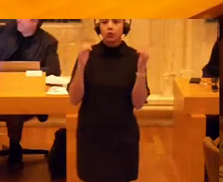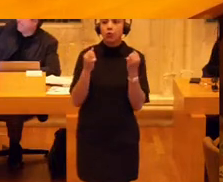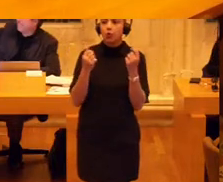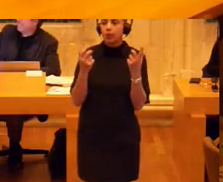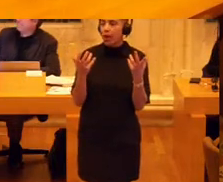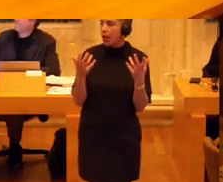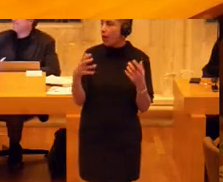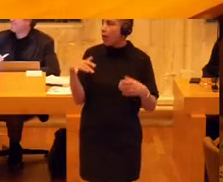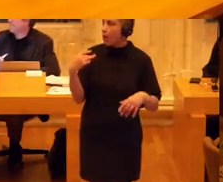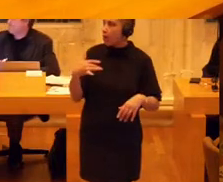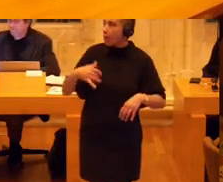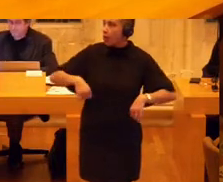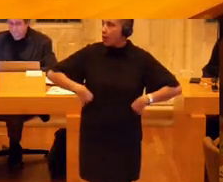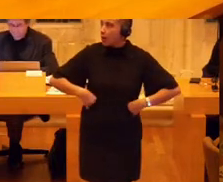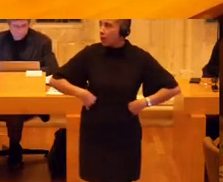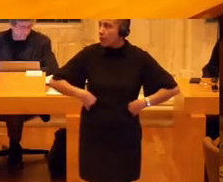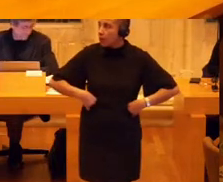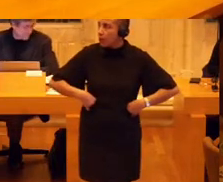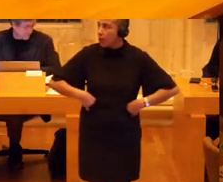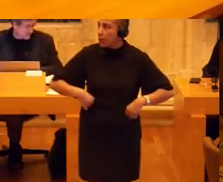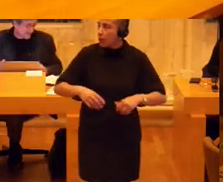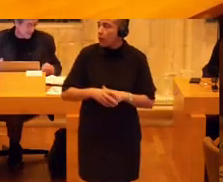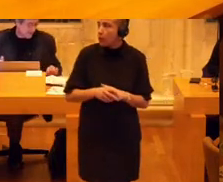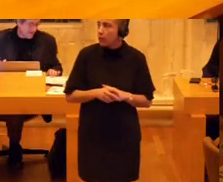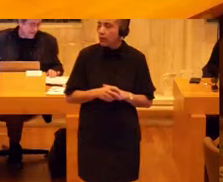décidément. S'abstenir.